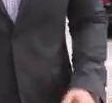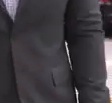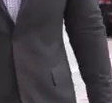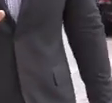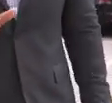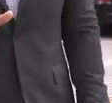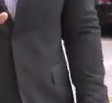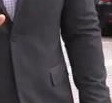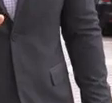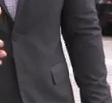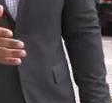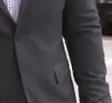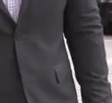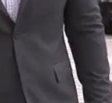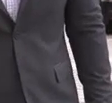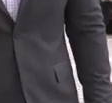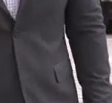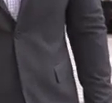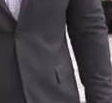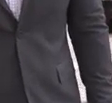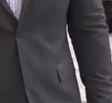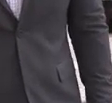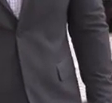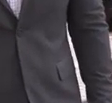sukan, ekonomi dan gaya hidup